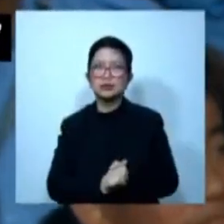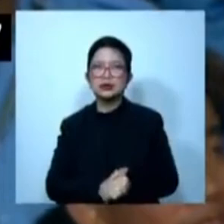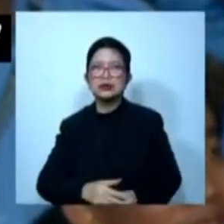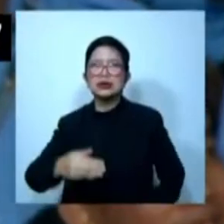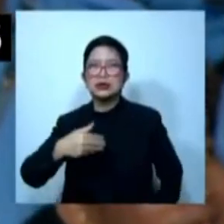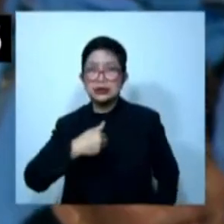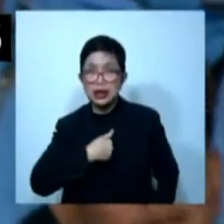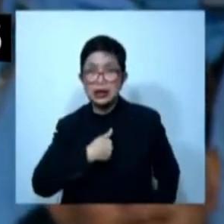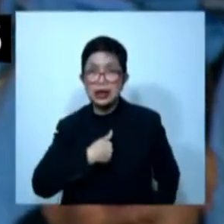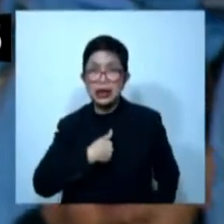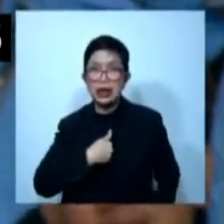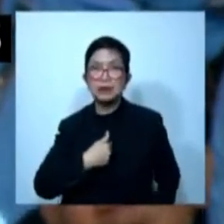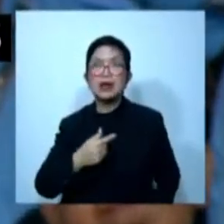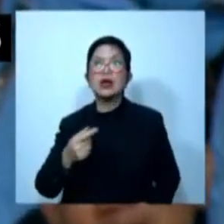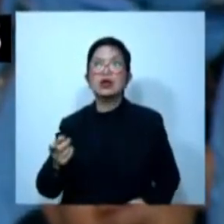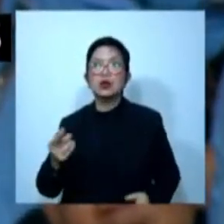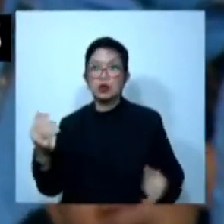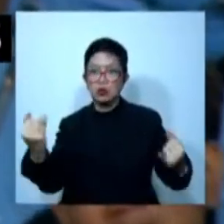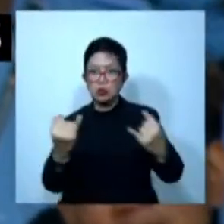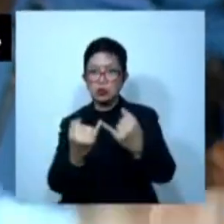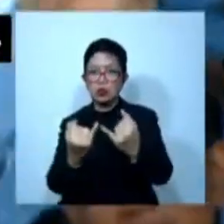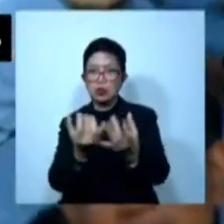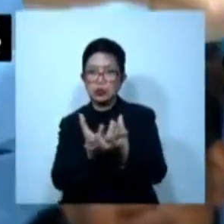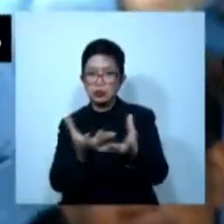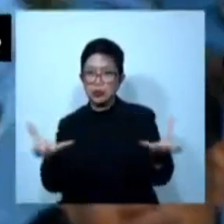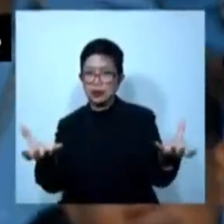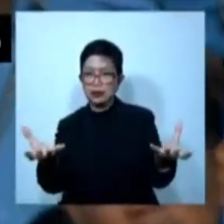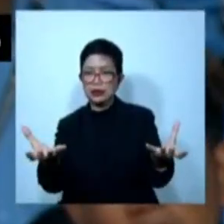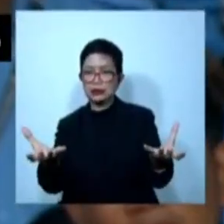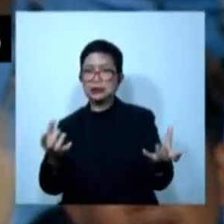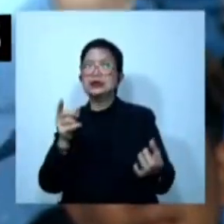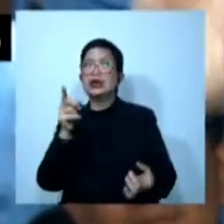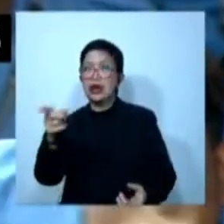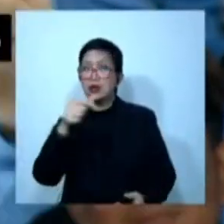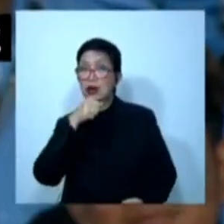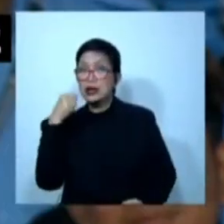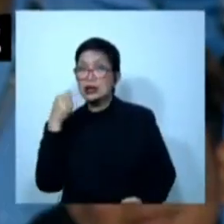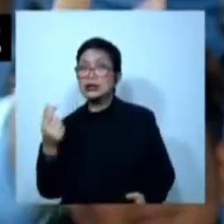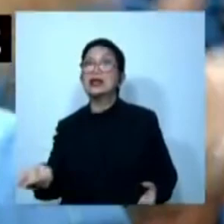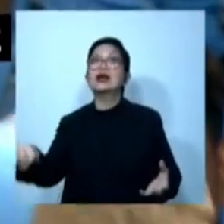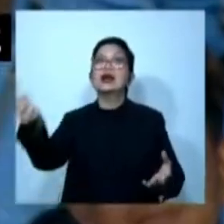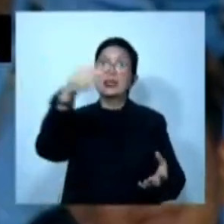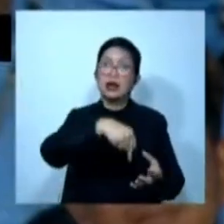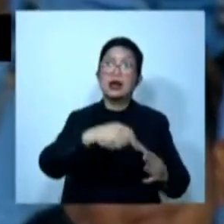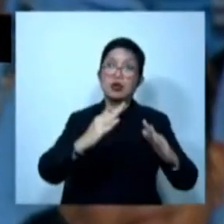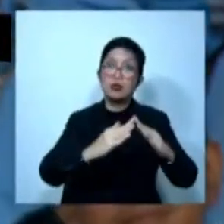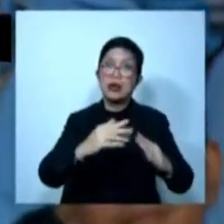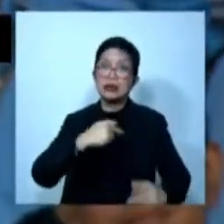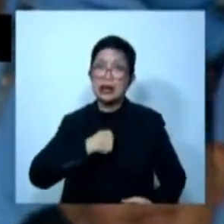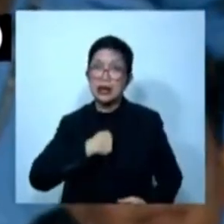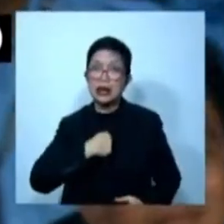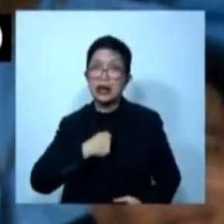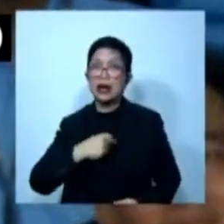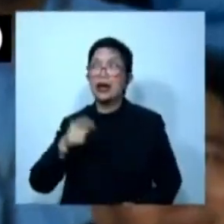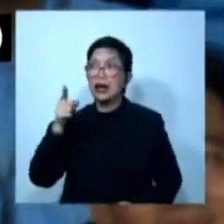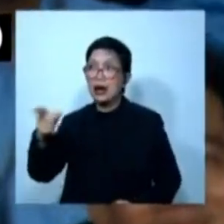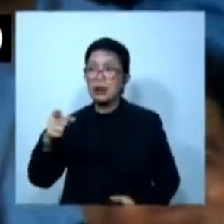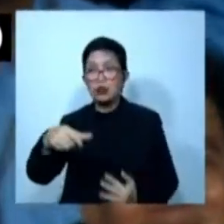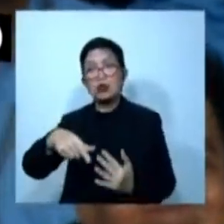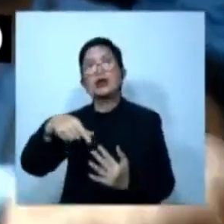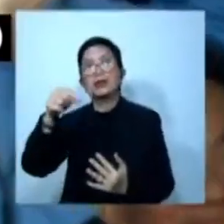Saya waktu itu oposisi, Mas Anies. Anda ke rumah saya, kita oposisi, Anda terpilih.